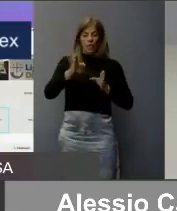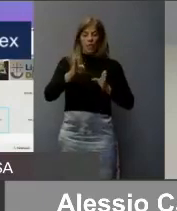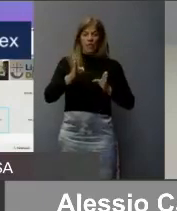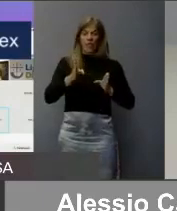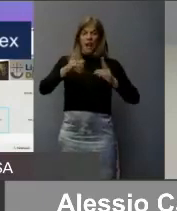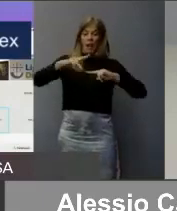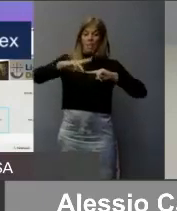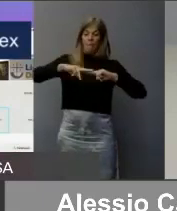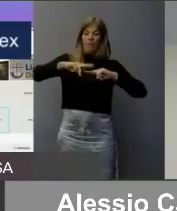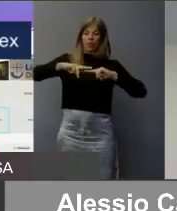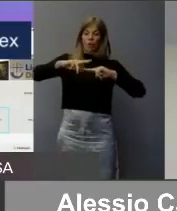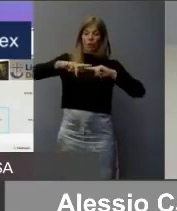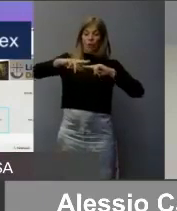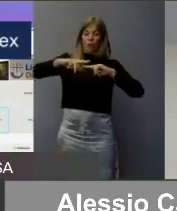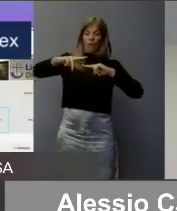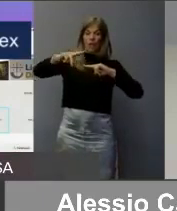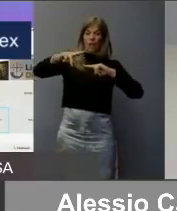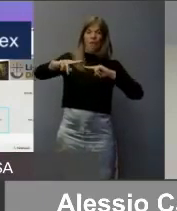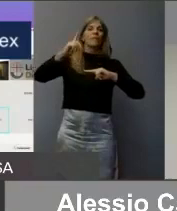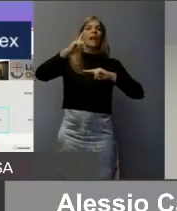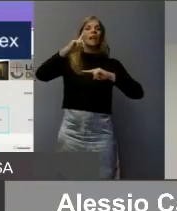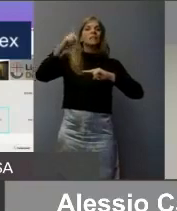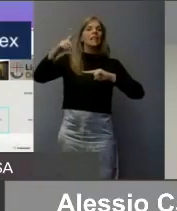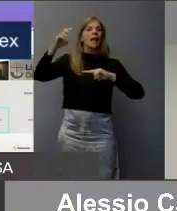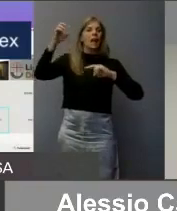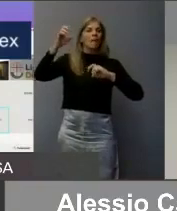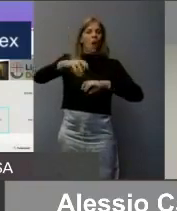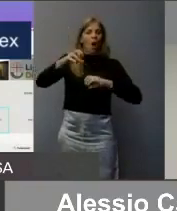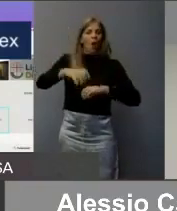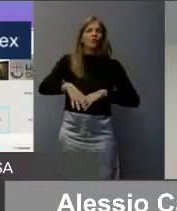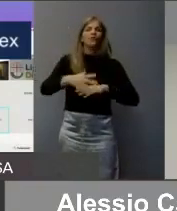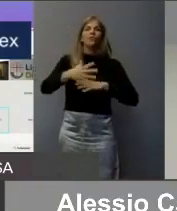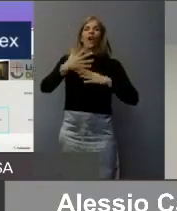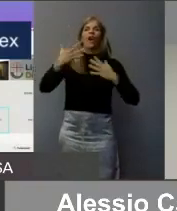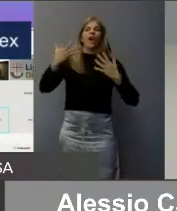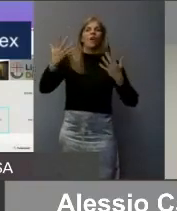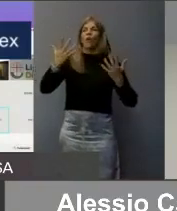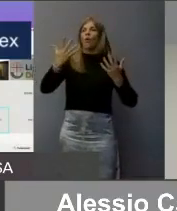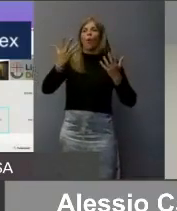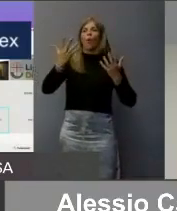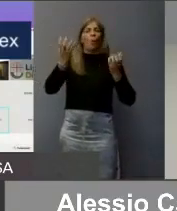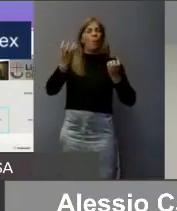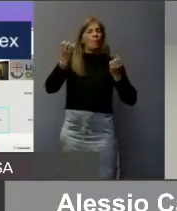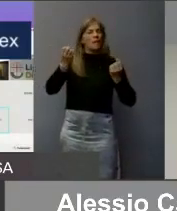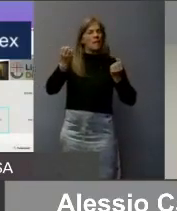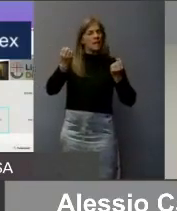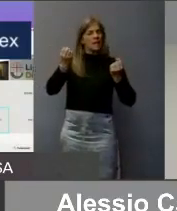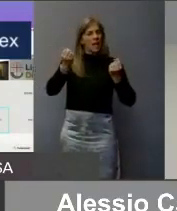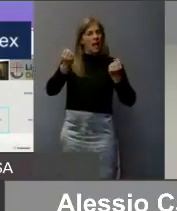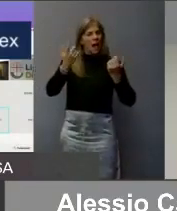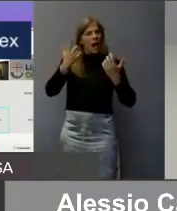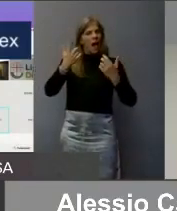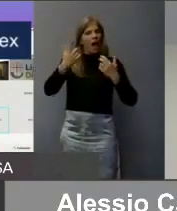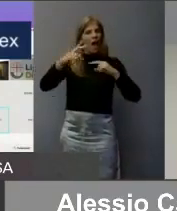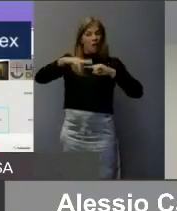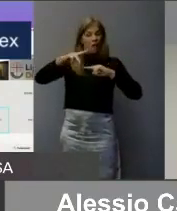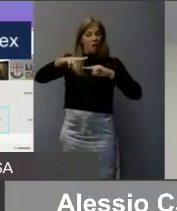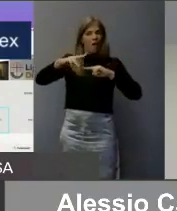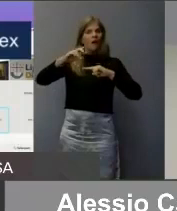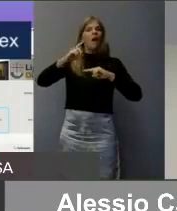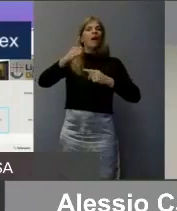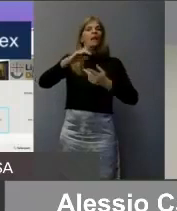ho più ovvio comunque c'è una forte un'umidità diventa estremamente scivolosa e vede